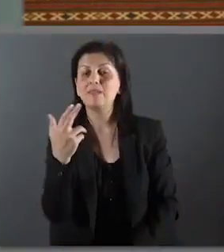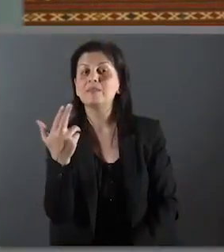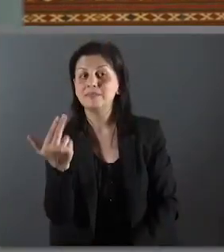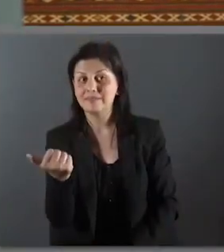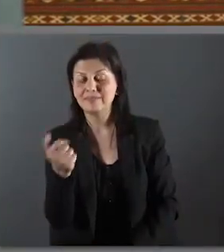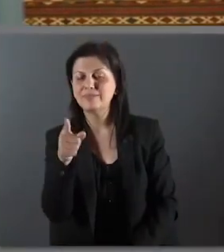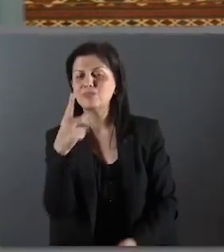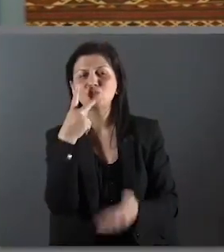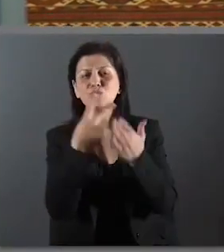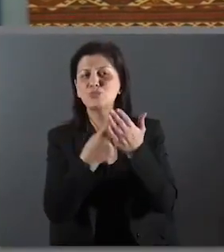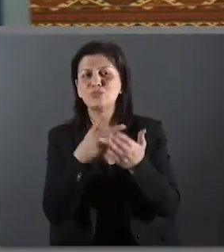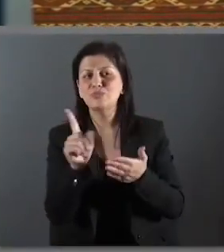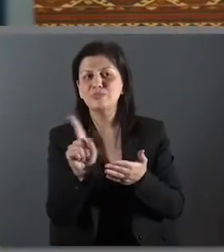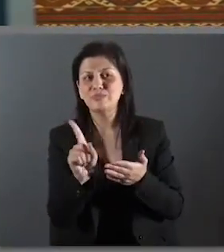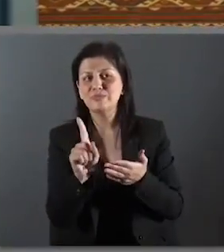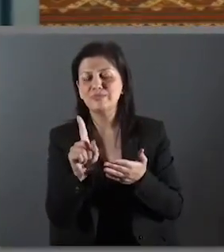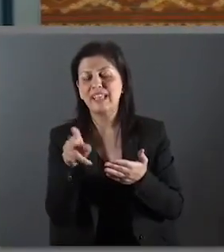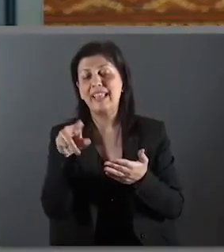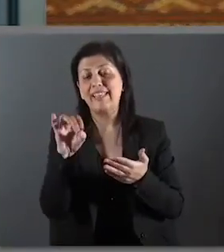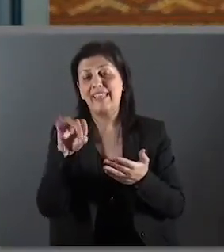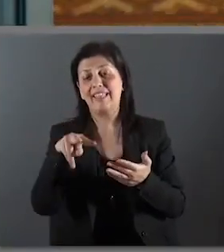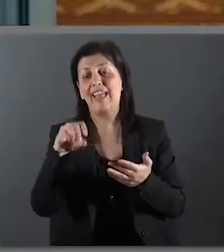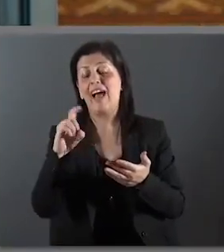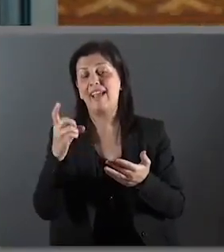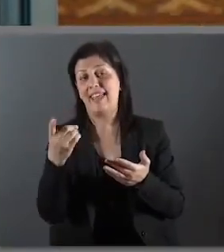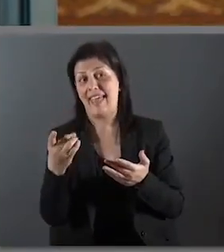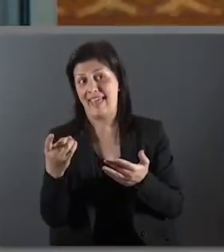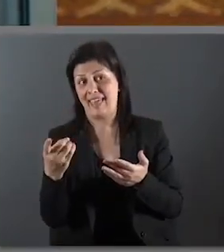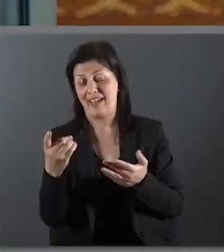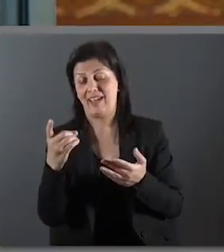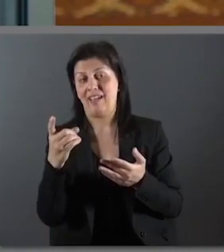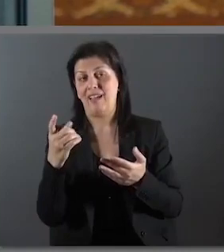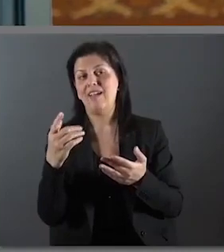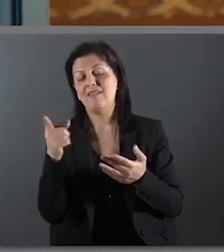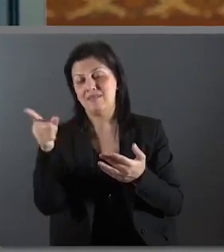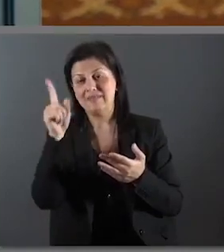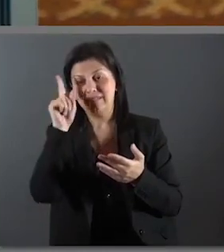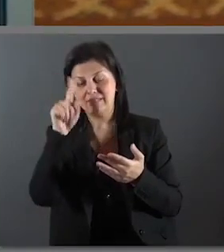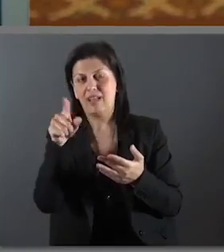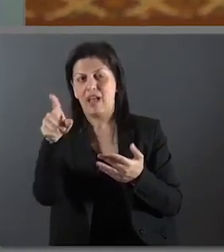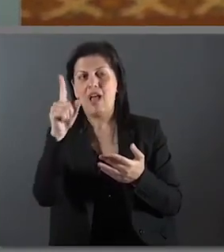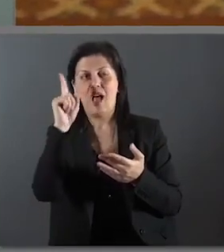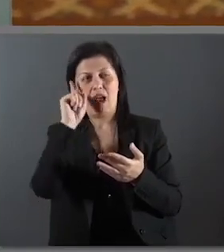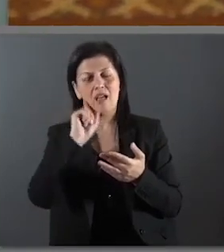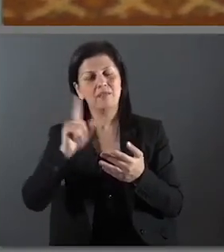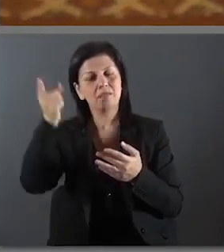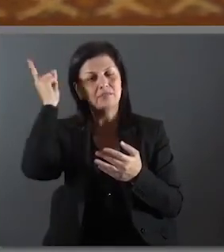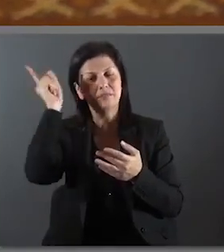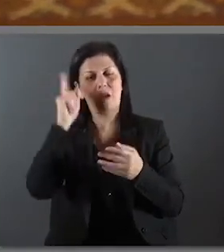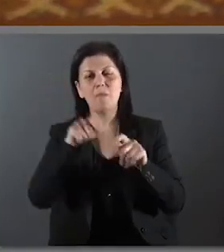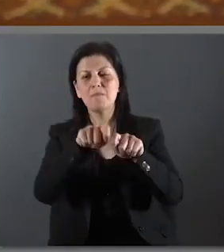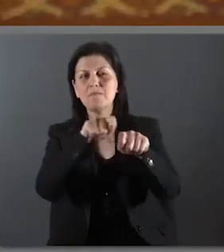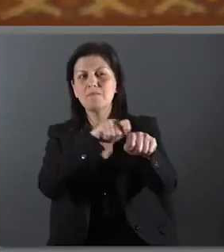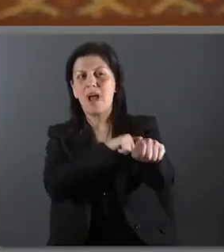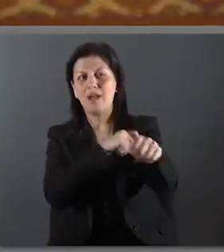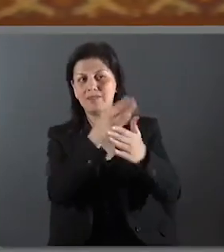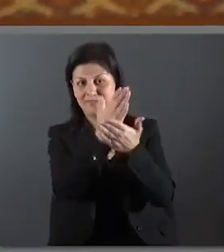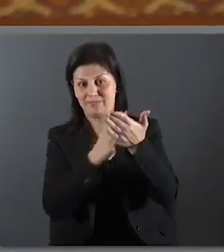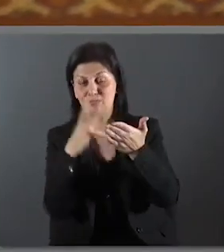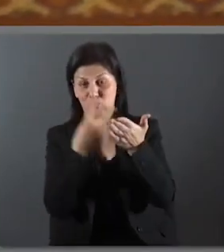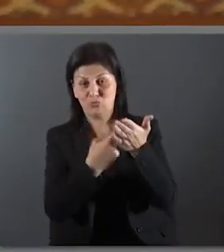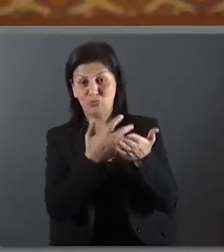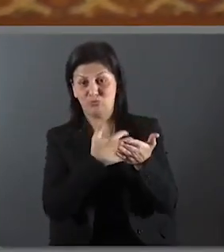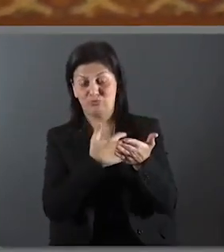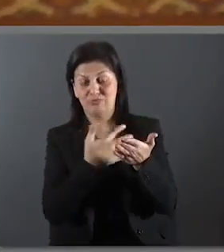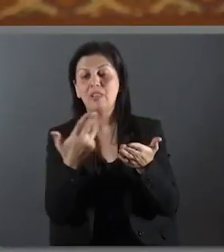Emil, bəli, Dilara siz xanım. Orada nəyə baxırsınız? Dilara xanım, siz Azərbaycanda ən qədim parça fraqmentini görmək